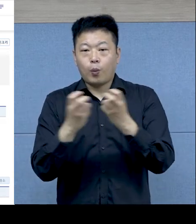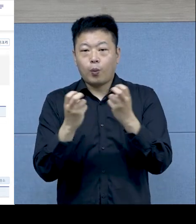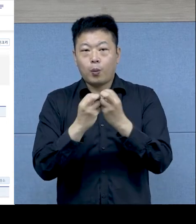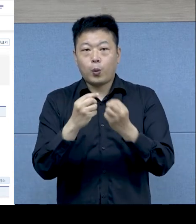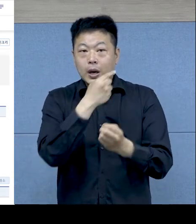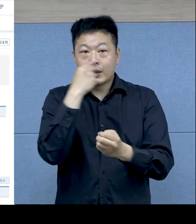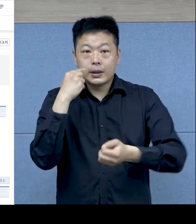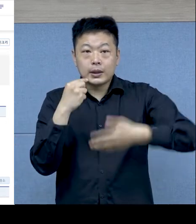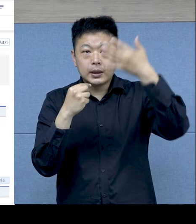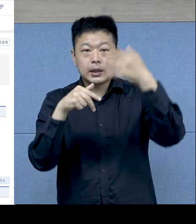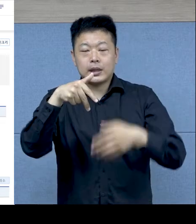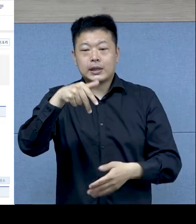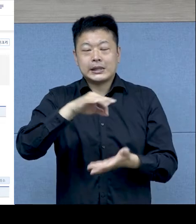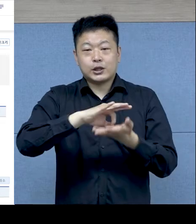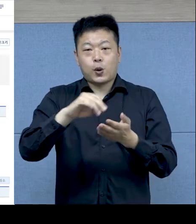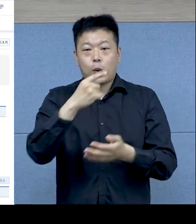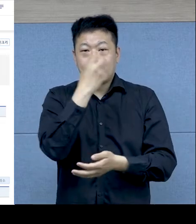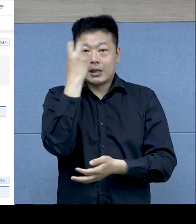작성으로 들어가시면 됩니다.